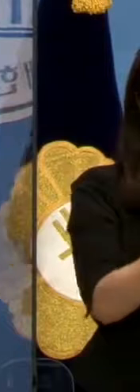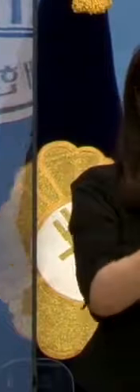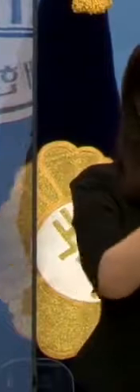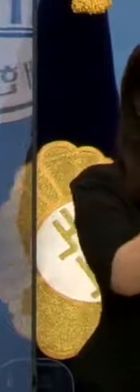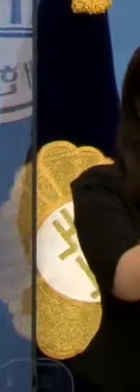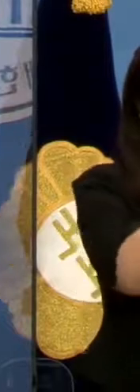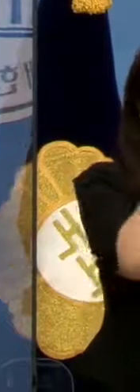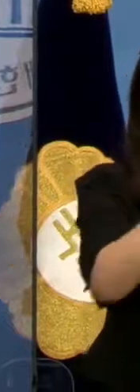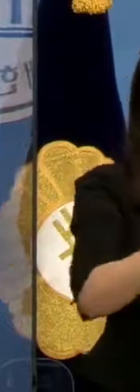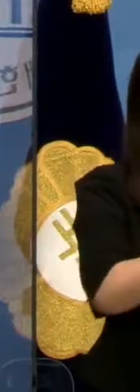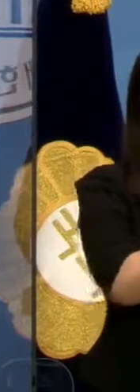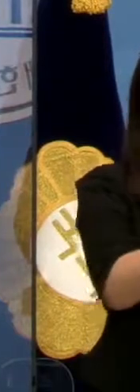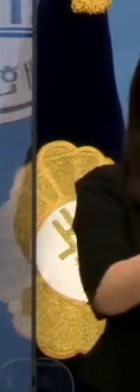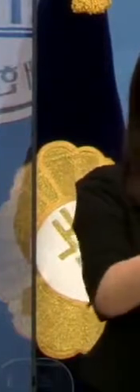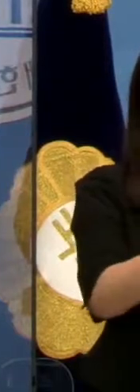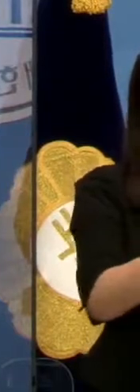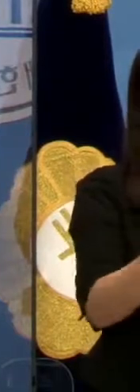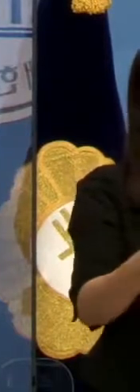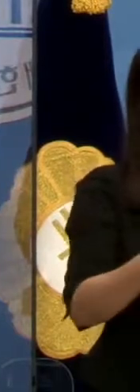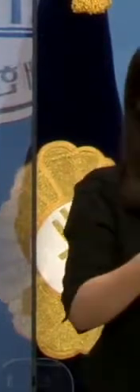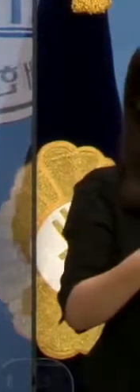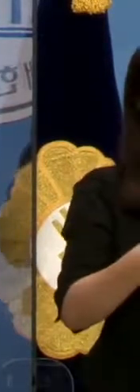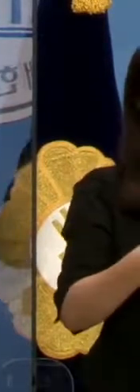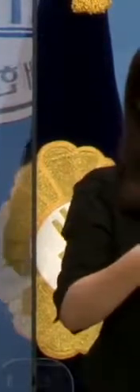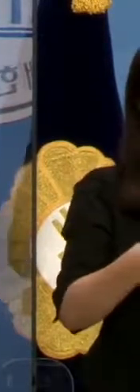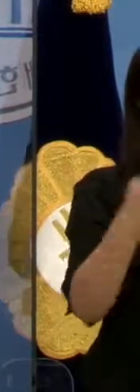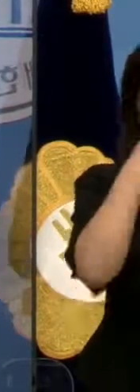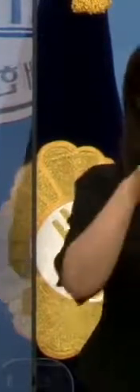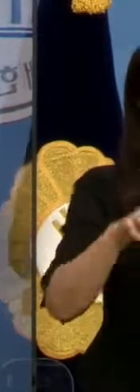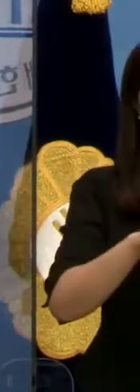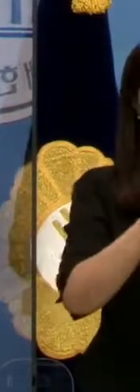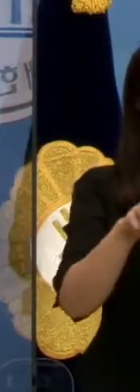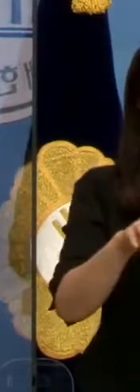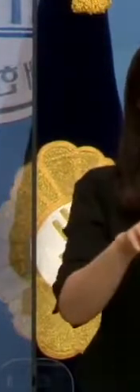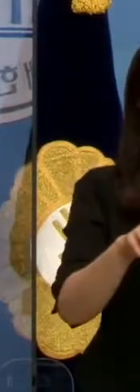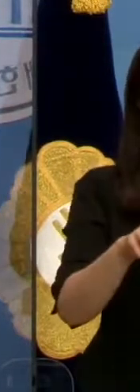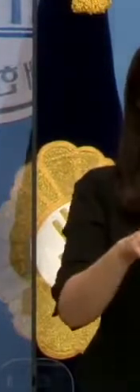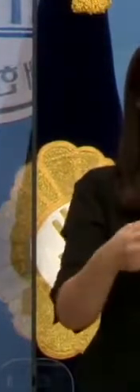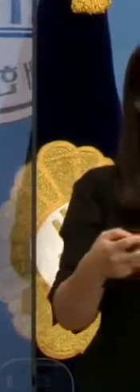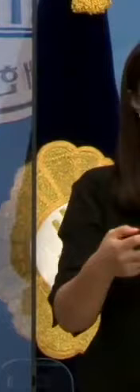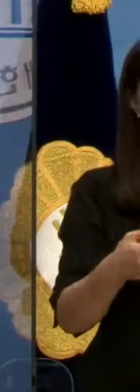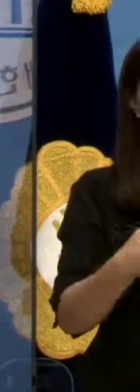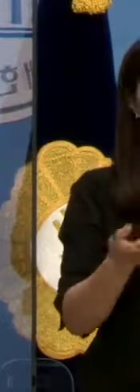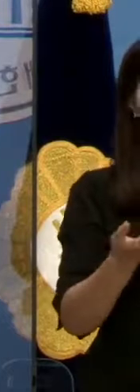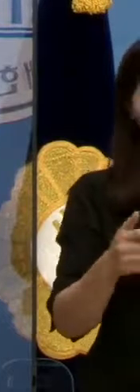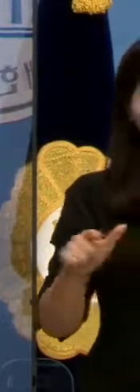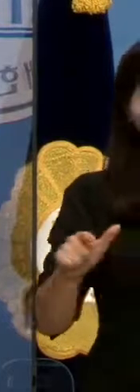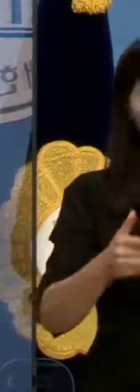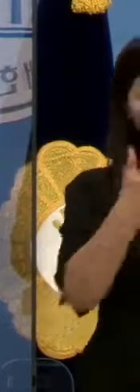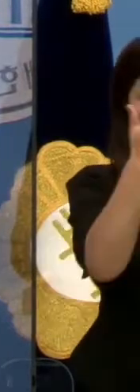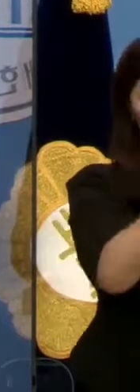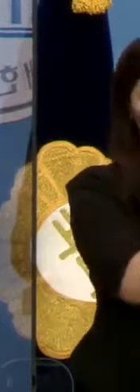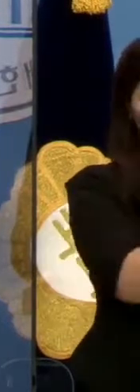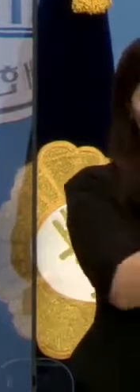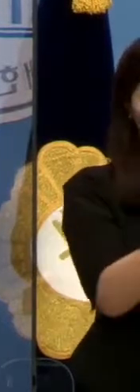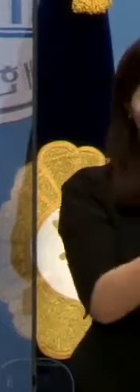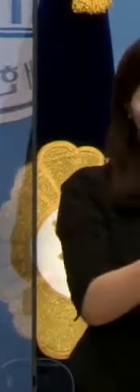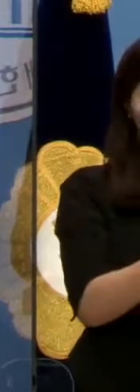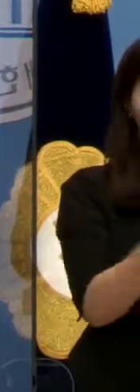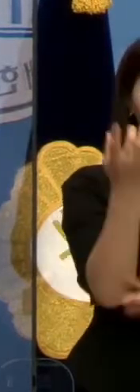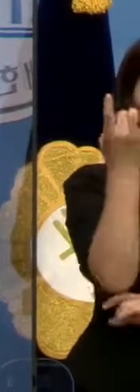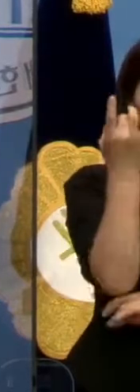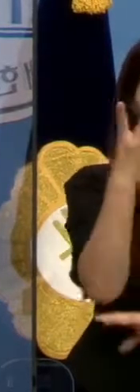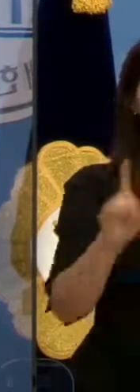교육, 노동, 의료, 문화, 환경 등 여덟 가지 영역에서 최저한의 삶을 보장하는